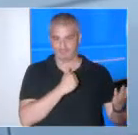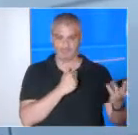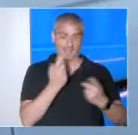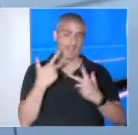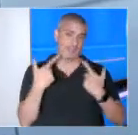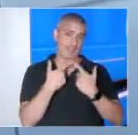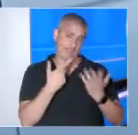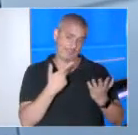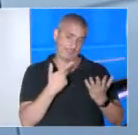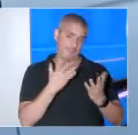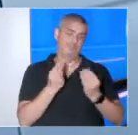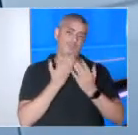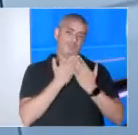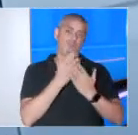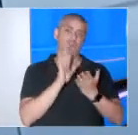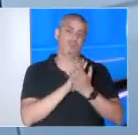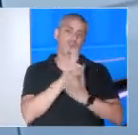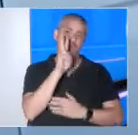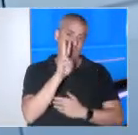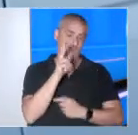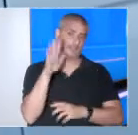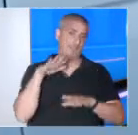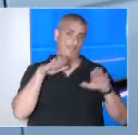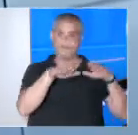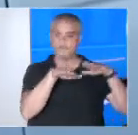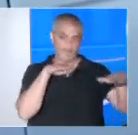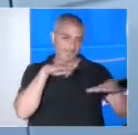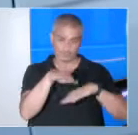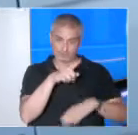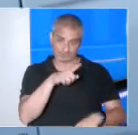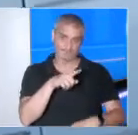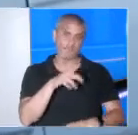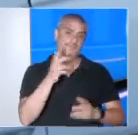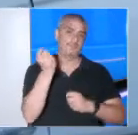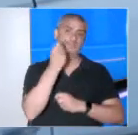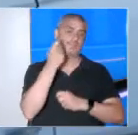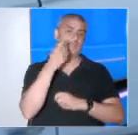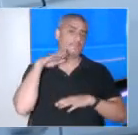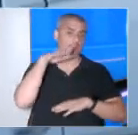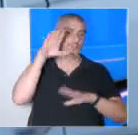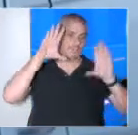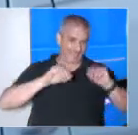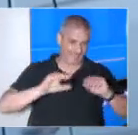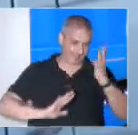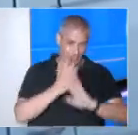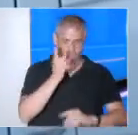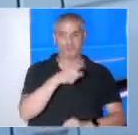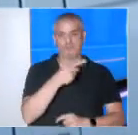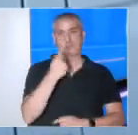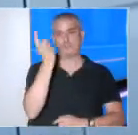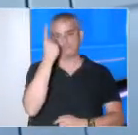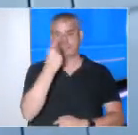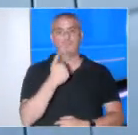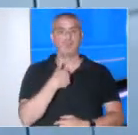לחימה בסיוע של 12 מטוסים, מטוסי כיבוי ומסוקים. אנחנו, השריפה